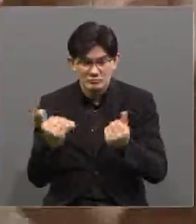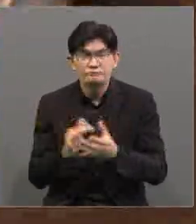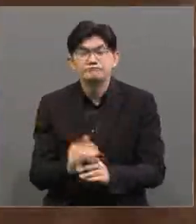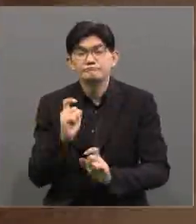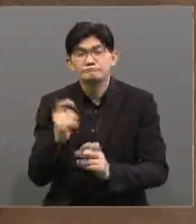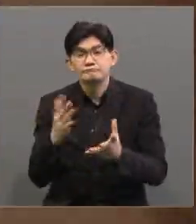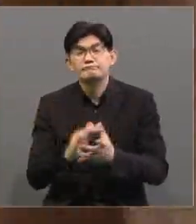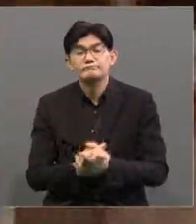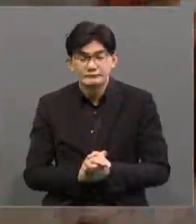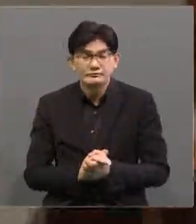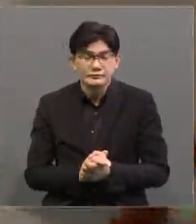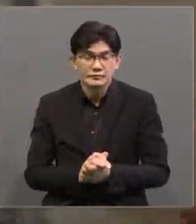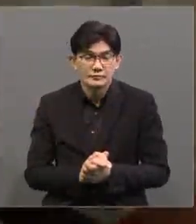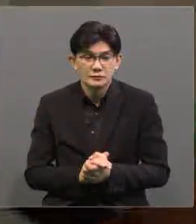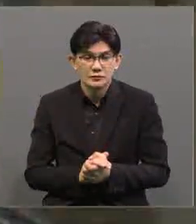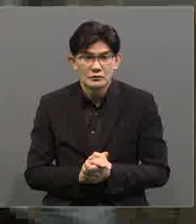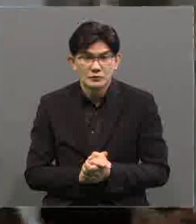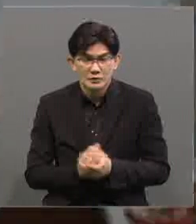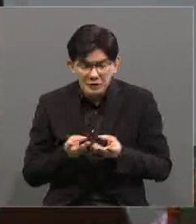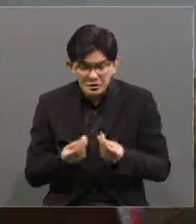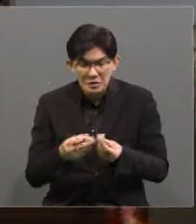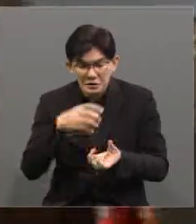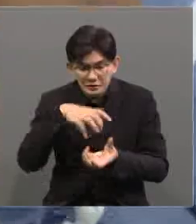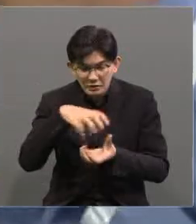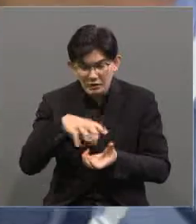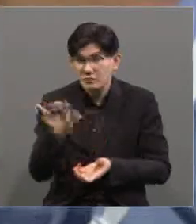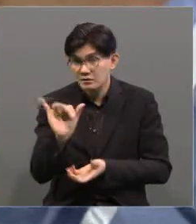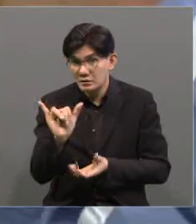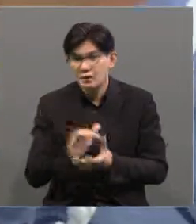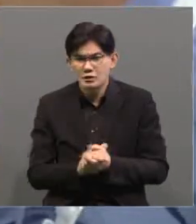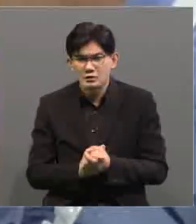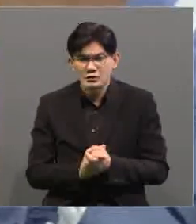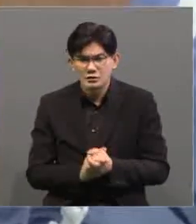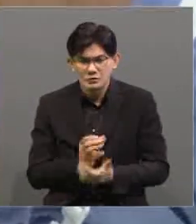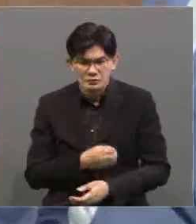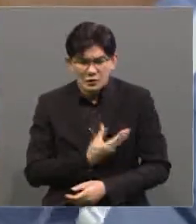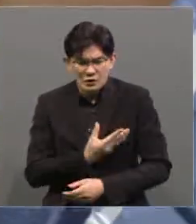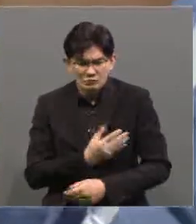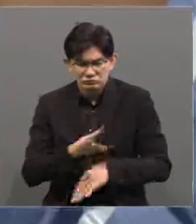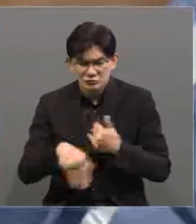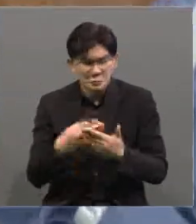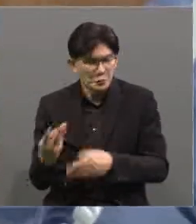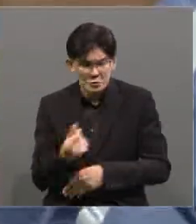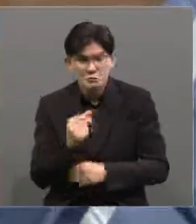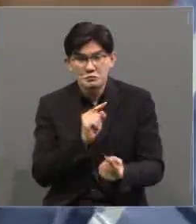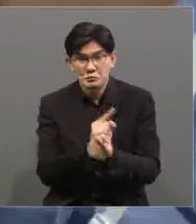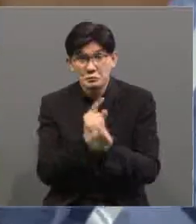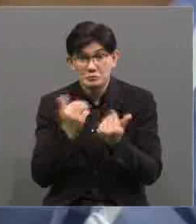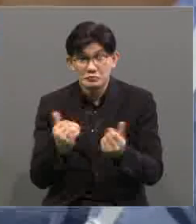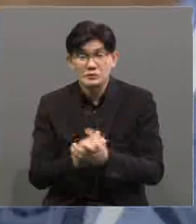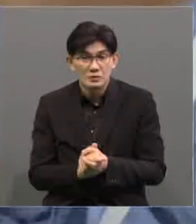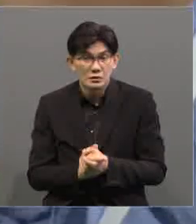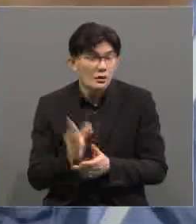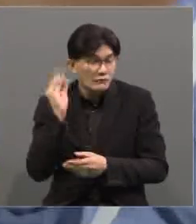รายนะครับปลอดภัยแล้วแต่ว่ายังไม่ขอให้รายละเอียดถึงเหตุการณ์ที่เกิดขึ้นบอกแค่ว่ารู้สึกตกใจเพราะว่าทุกอย่างมันเกิดขึ้นเร็วมากเลยล